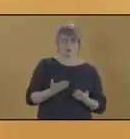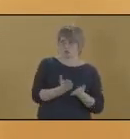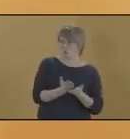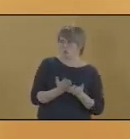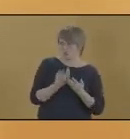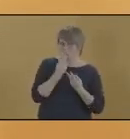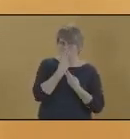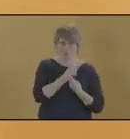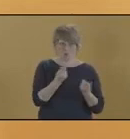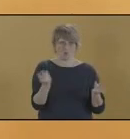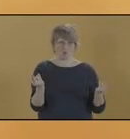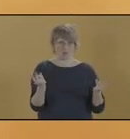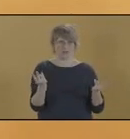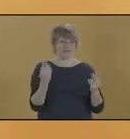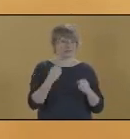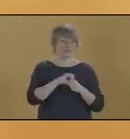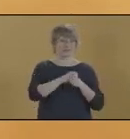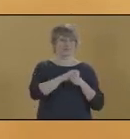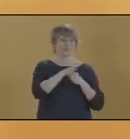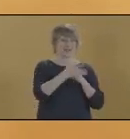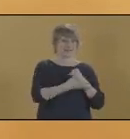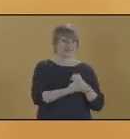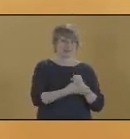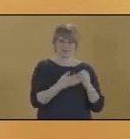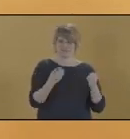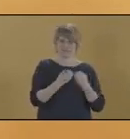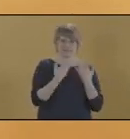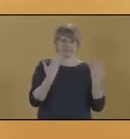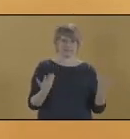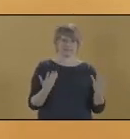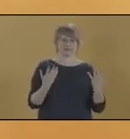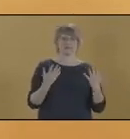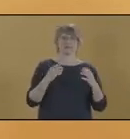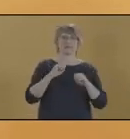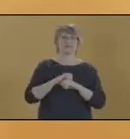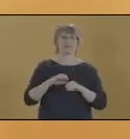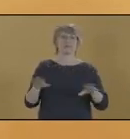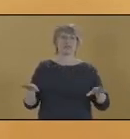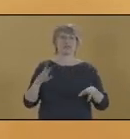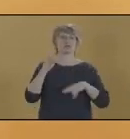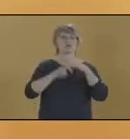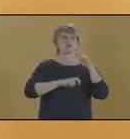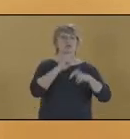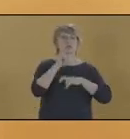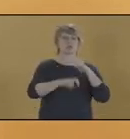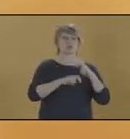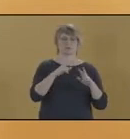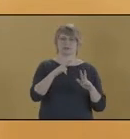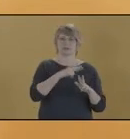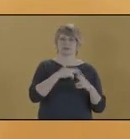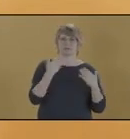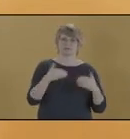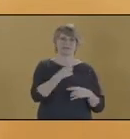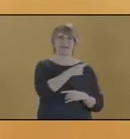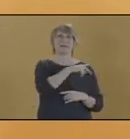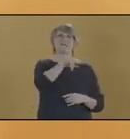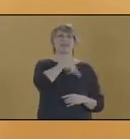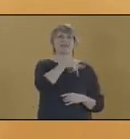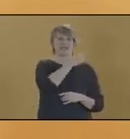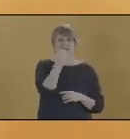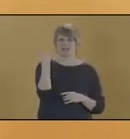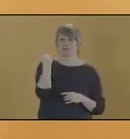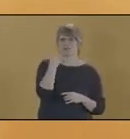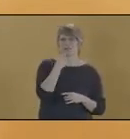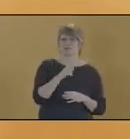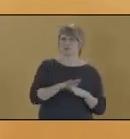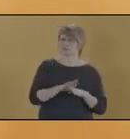was in dieser Pandemie einfach passiert ist. Wir haben veränderte Mediennutzungsrealitäten gehabt. Die Ministerin hat es ja gesagt, wir haben einen